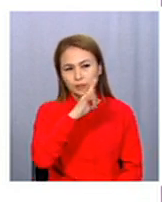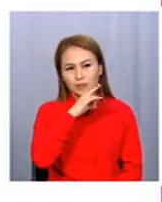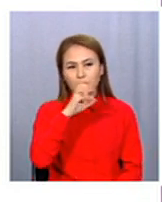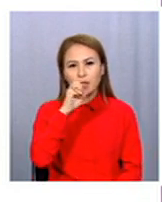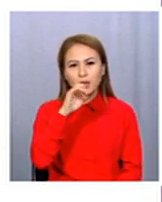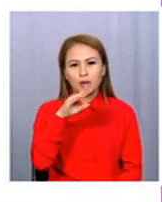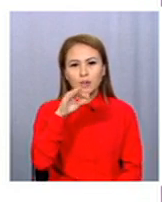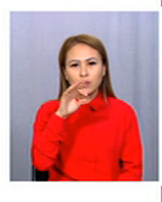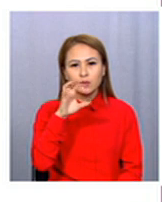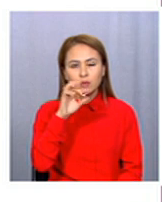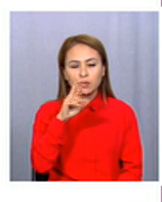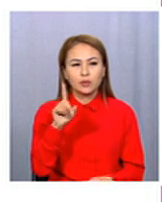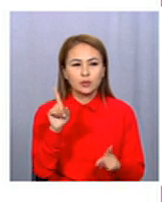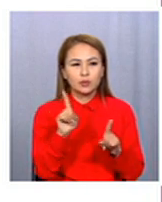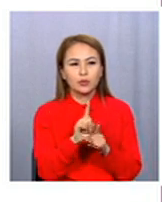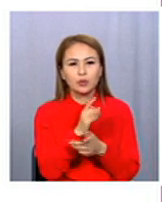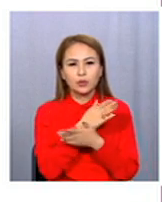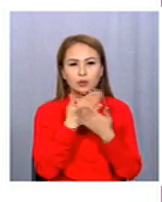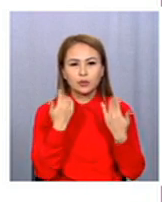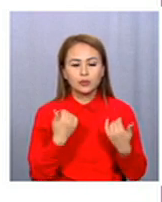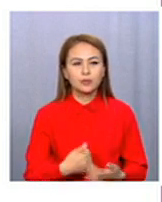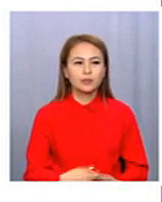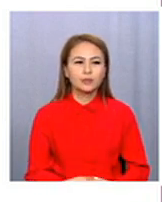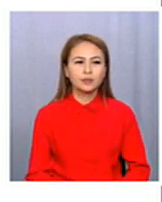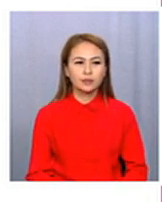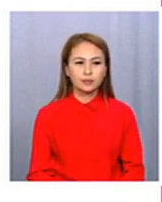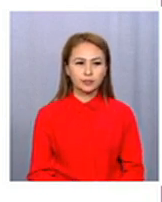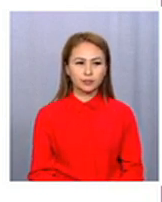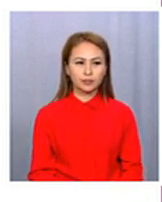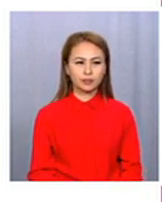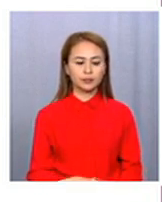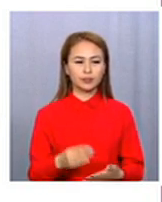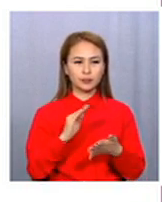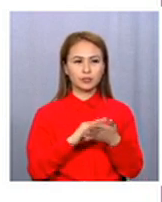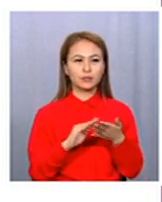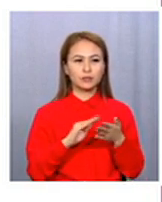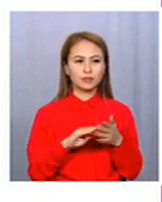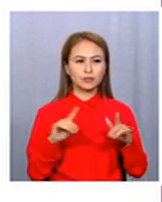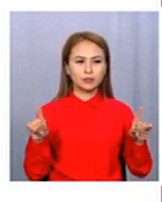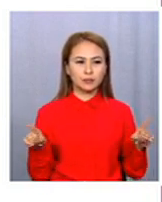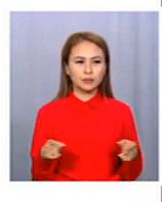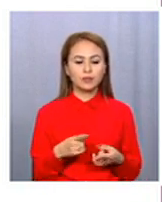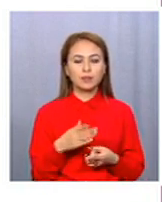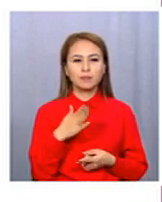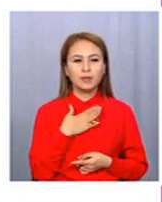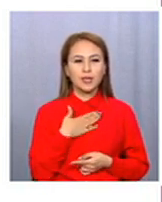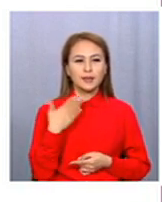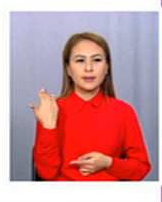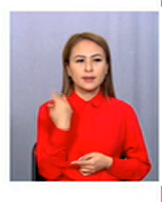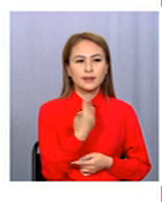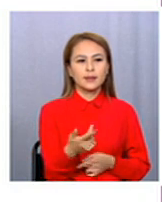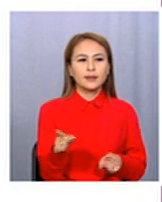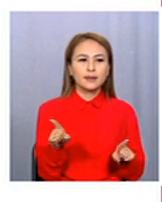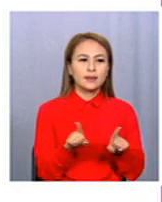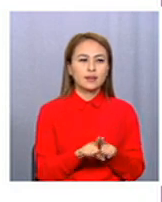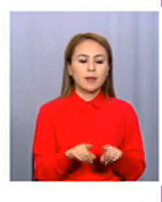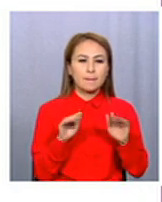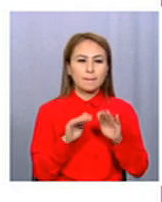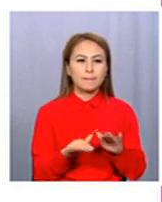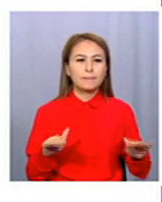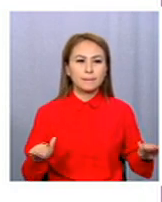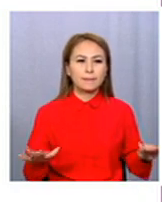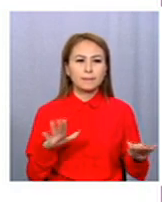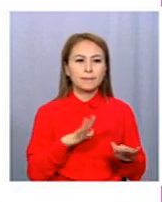сияқты ертегілері жоқ еді. Шығарманың дамуы. Мен сендер секілді балалар